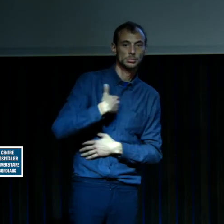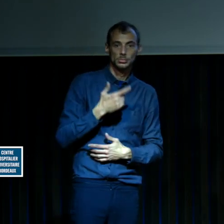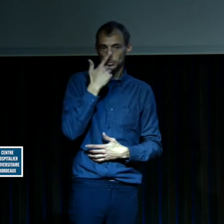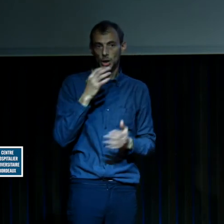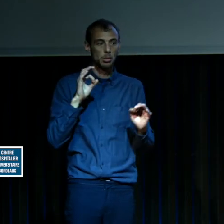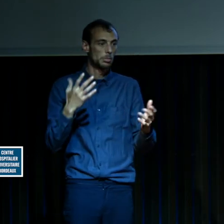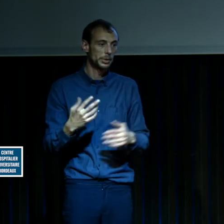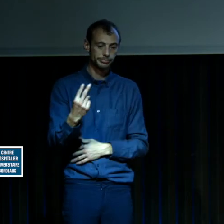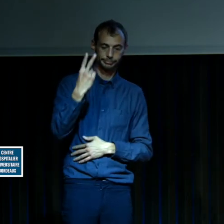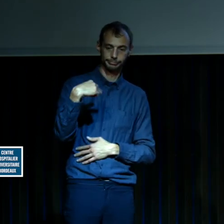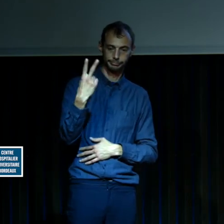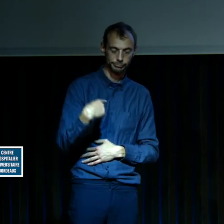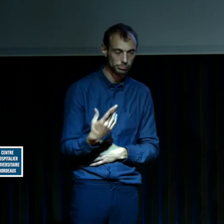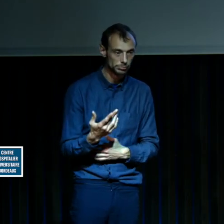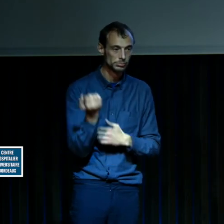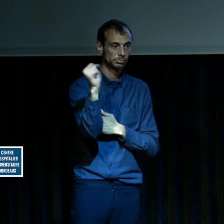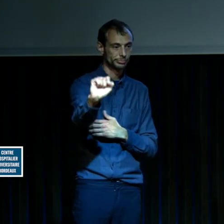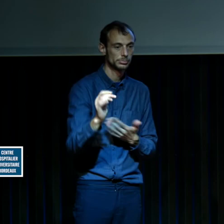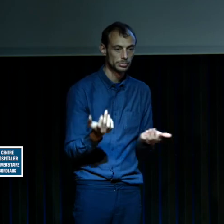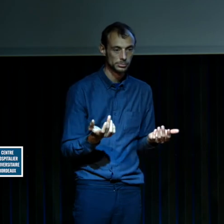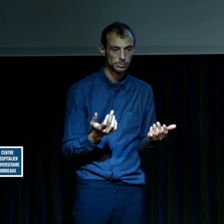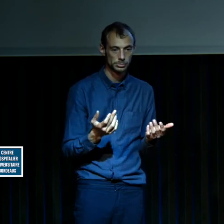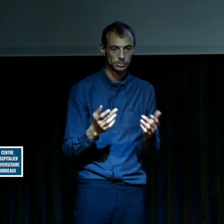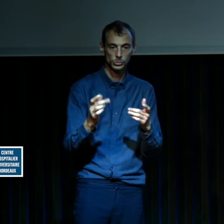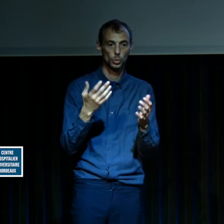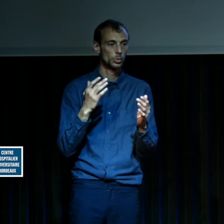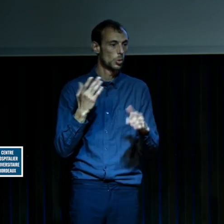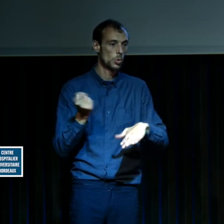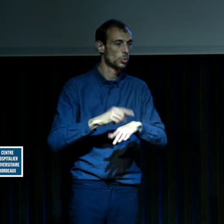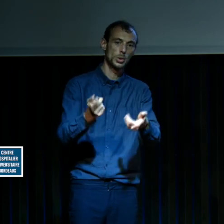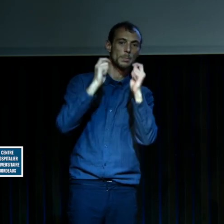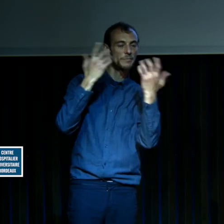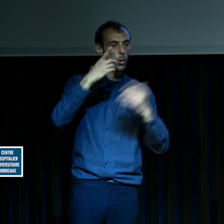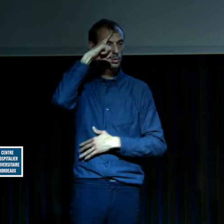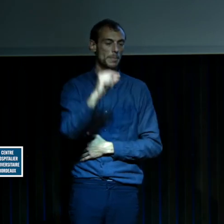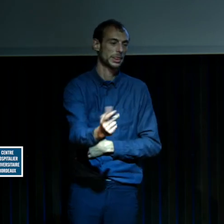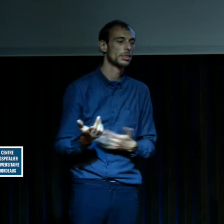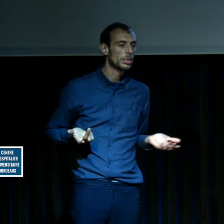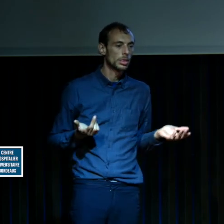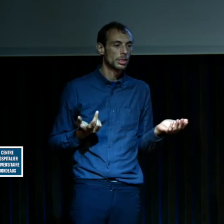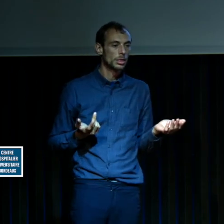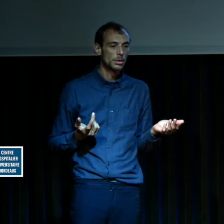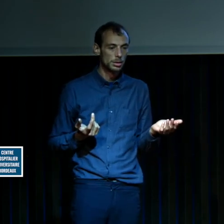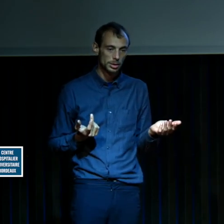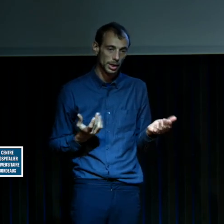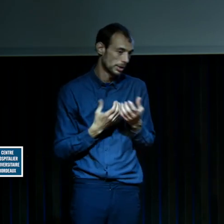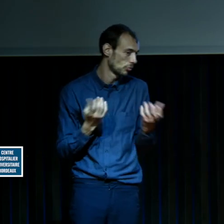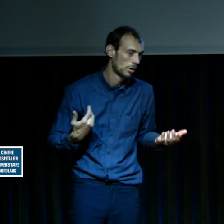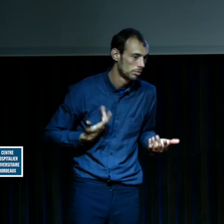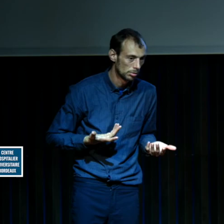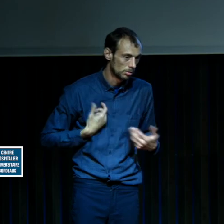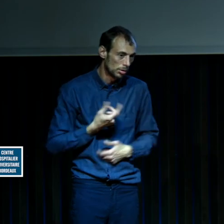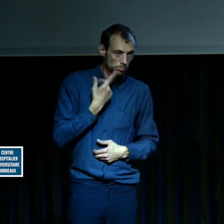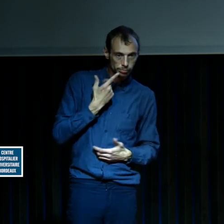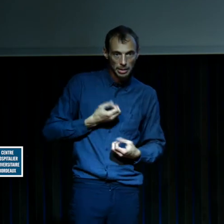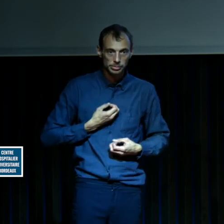total pour les personnes qui parlent pas bien. De suite, on nous colle l'image qu'on est stupide. Et moi, très régulièrement, quand je parle, je sens bien le